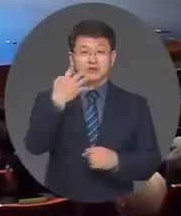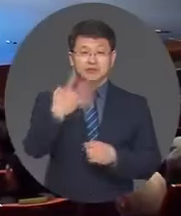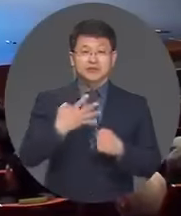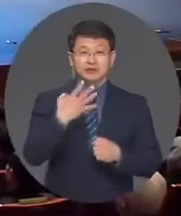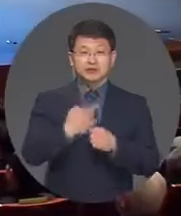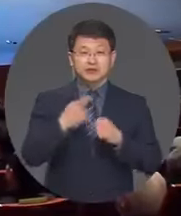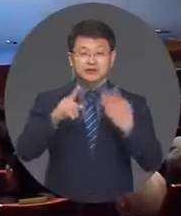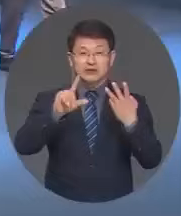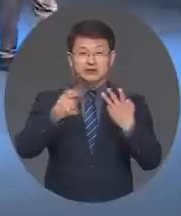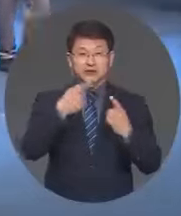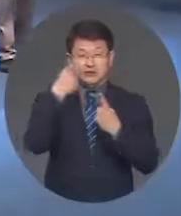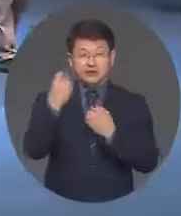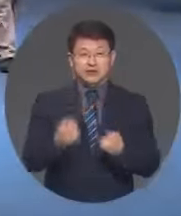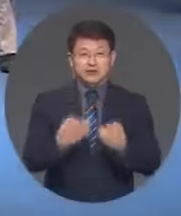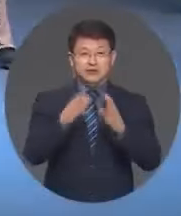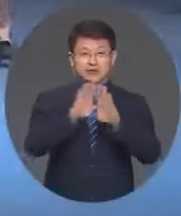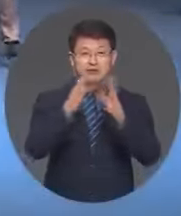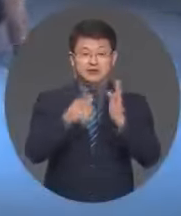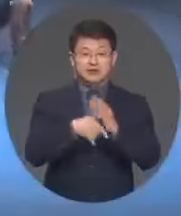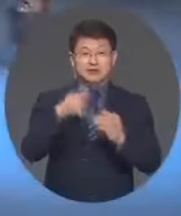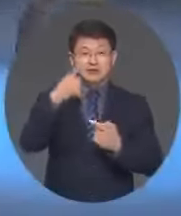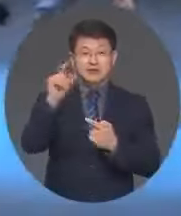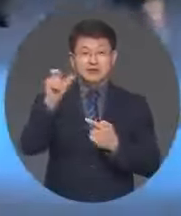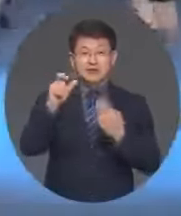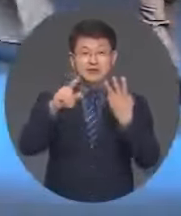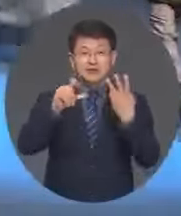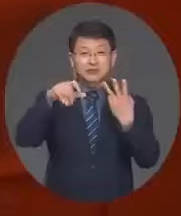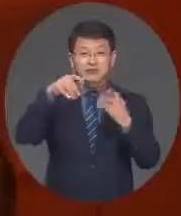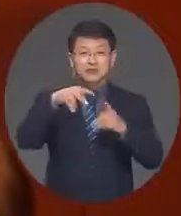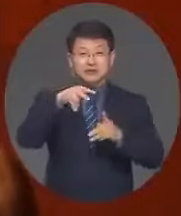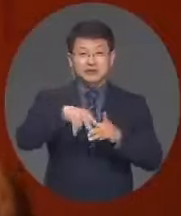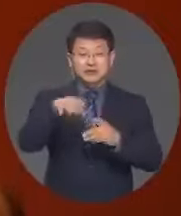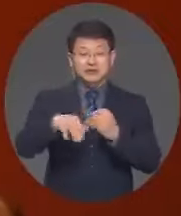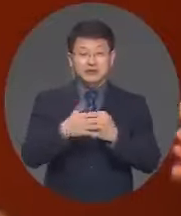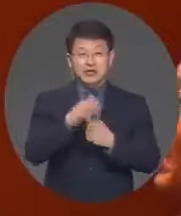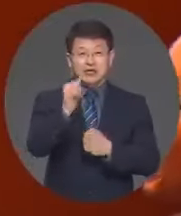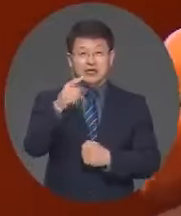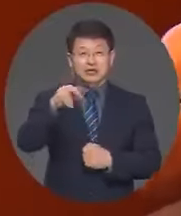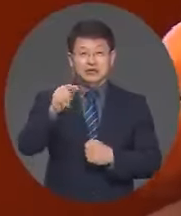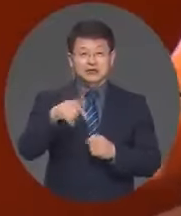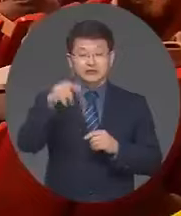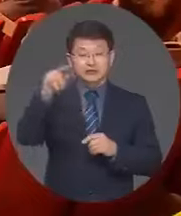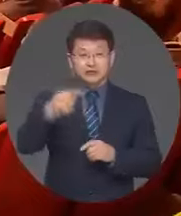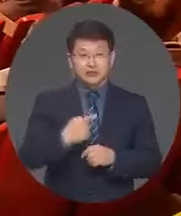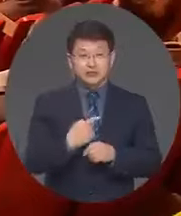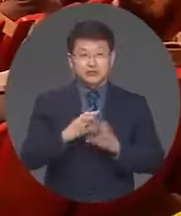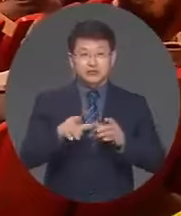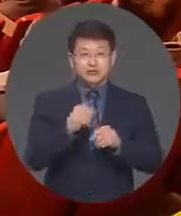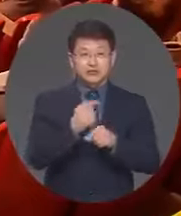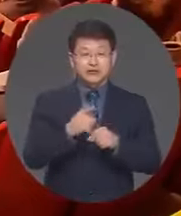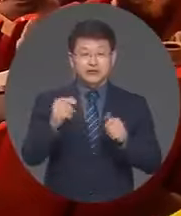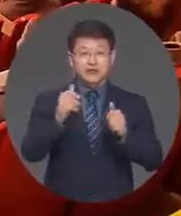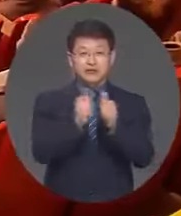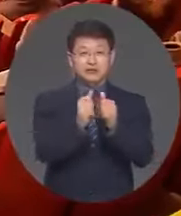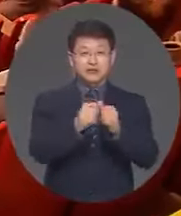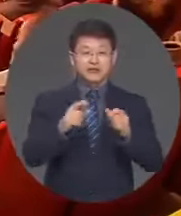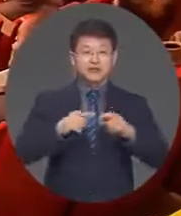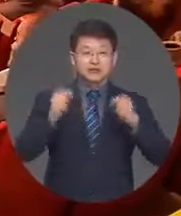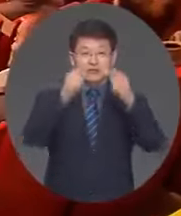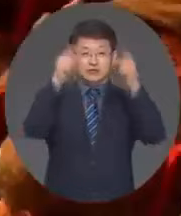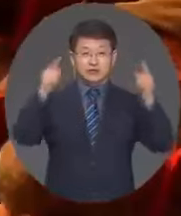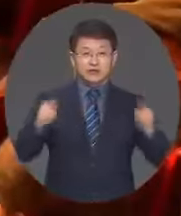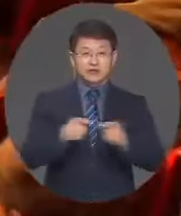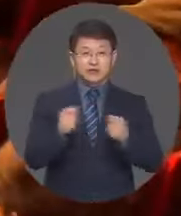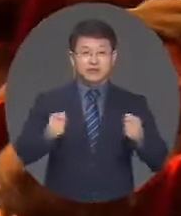제64주년 3.15 의거 기념식이 열린 3.15 아트센터. 한덕수 국무총리가 입장하자 한 남성이 종이를 들고